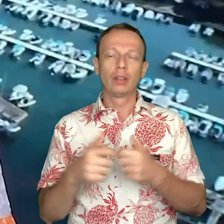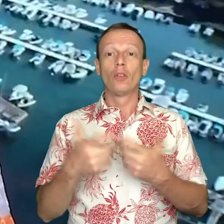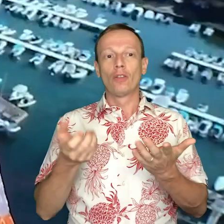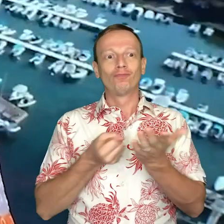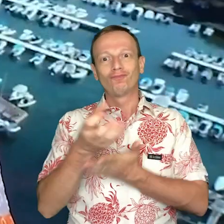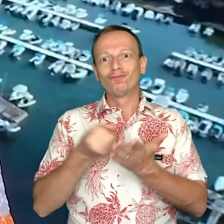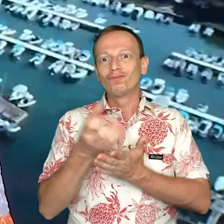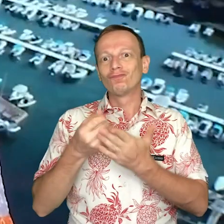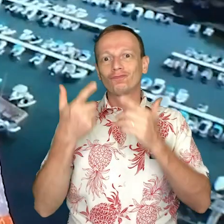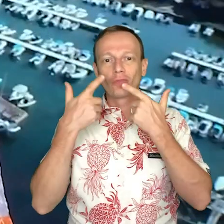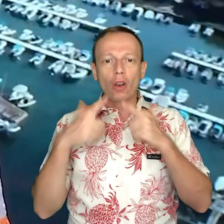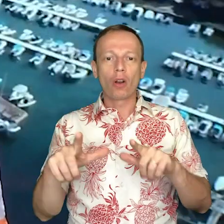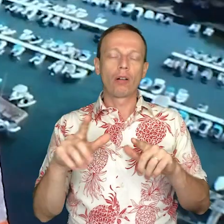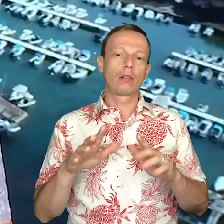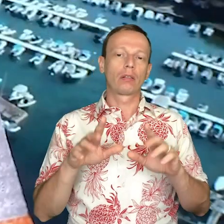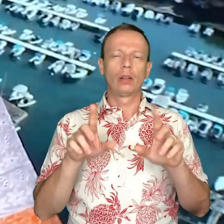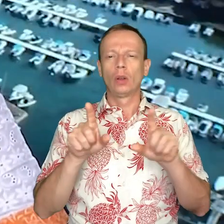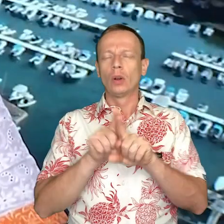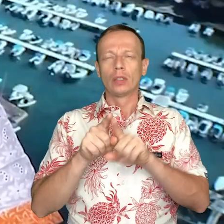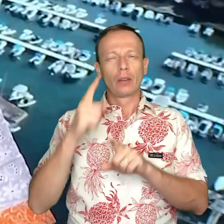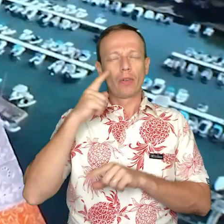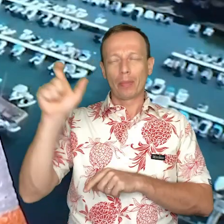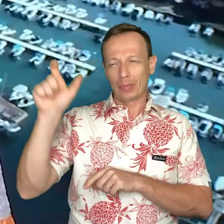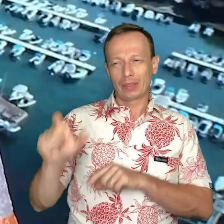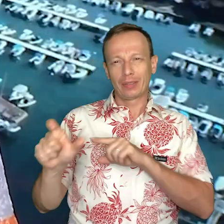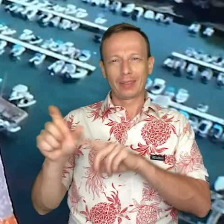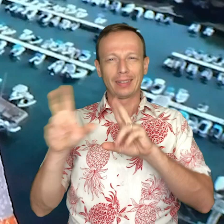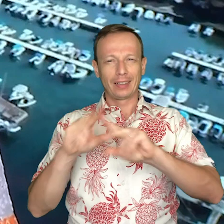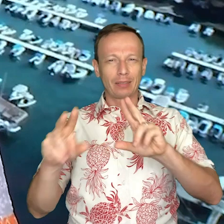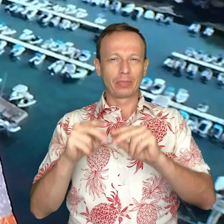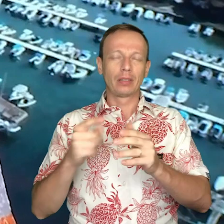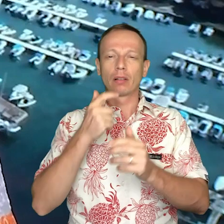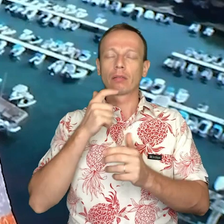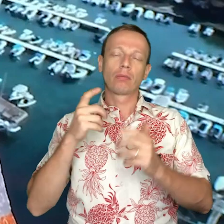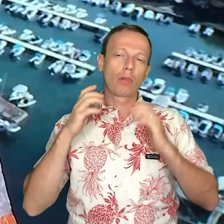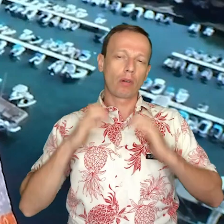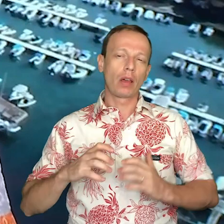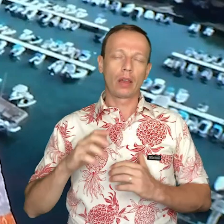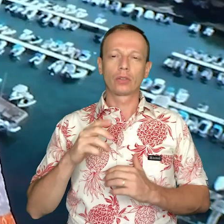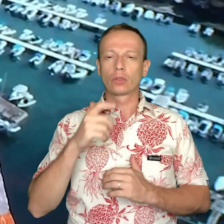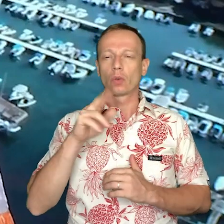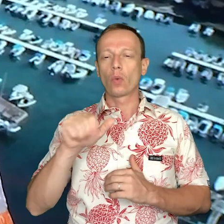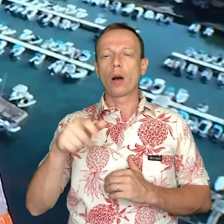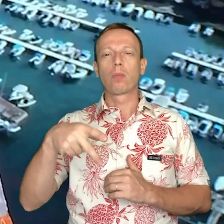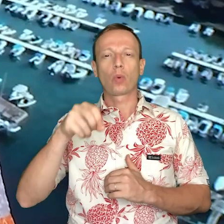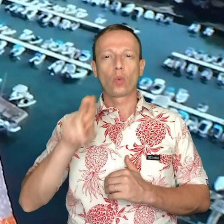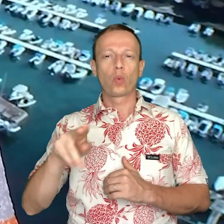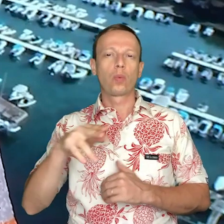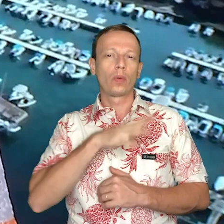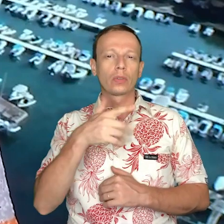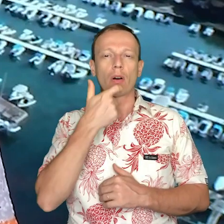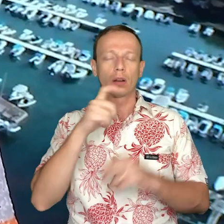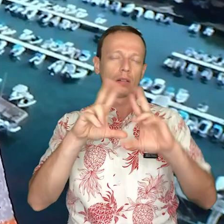moyen d'apprendre la langue de Shakespeare, comme nous l'explique Marie Teheitaeva, professeure d'anglais au collège de Ouapo. Elle répond aux questions